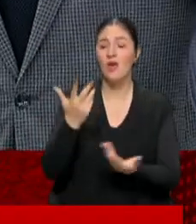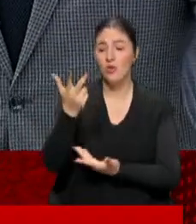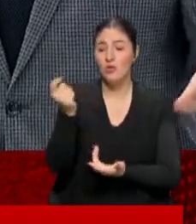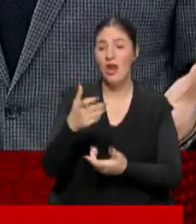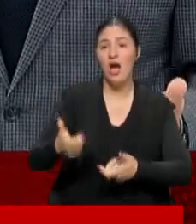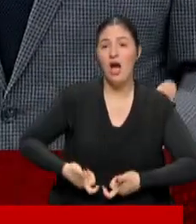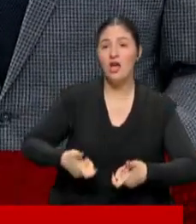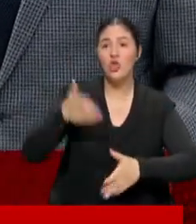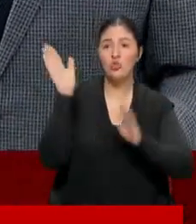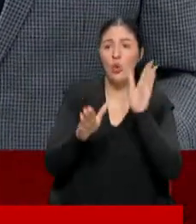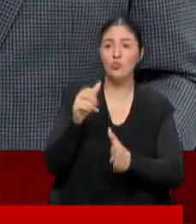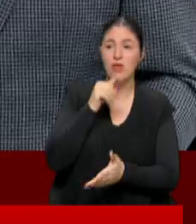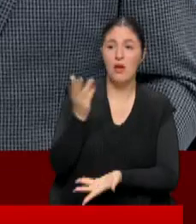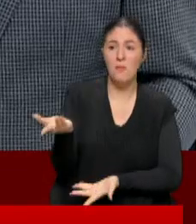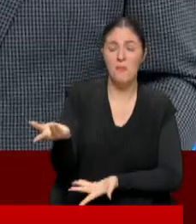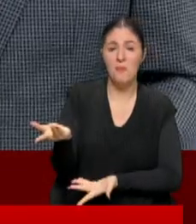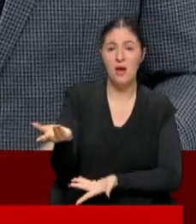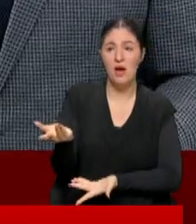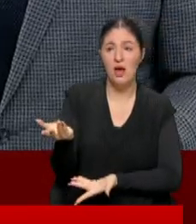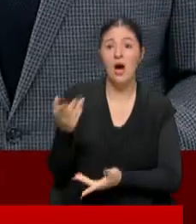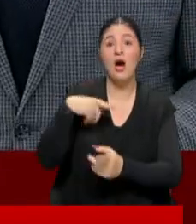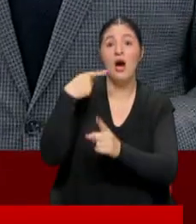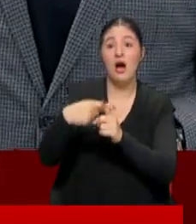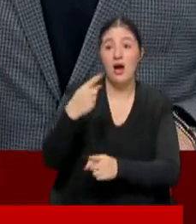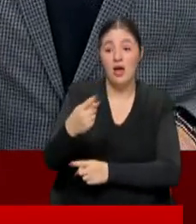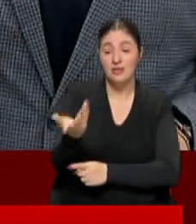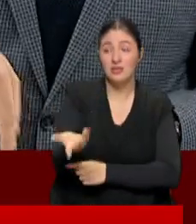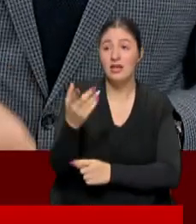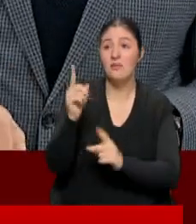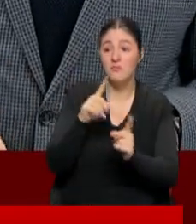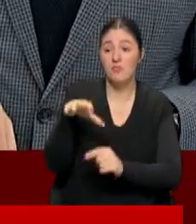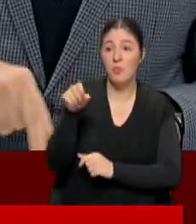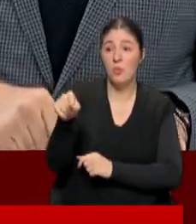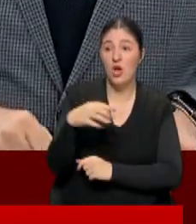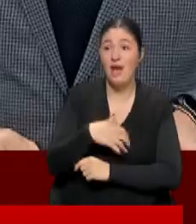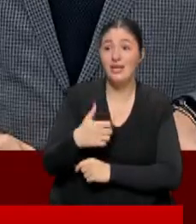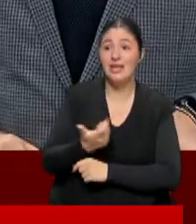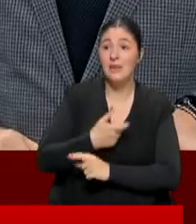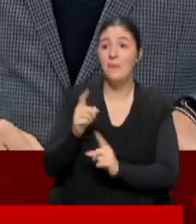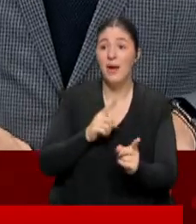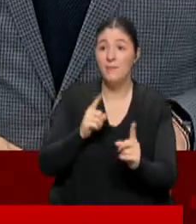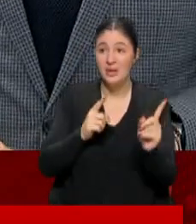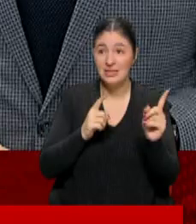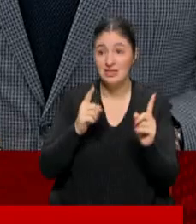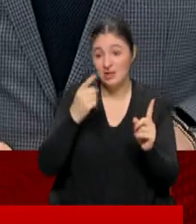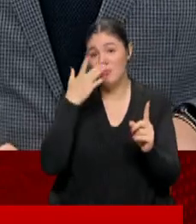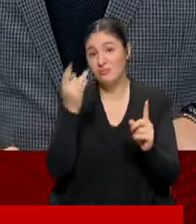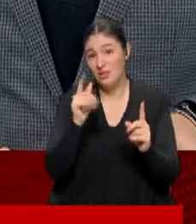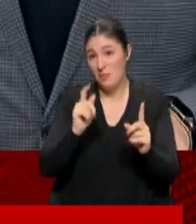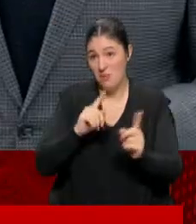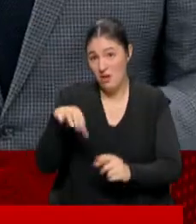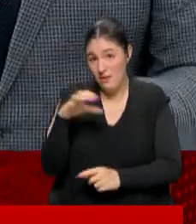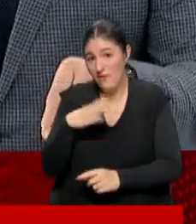ü tane gardiyanı darp etmiş adam ya Artı Yargıtay bugün bu Anayasa mahkemesine şey yapan Yargıtay var